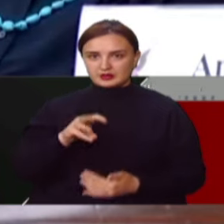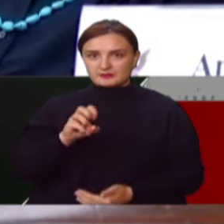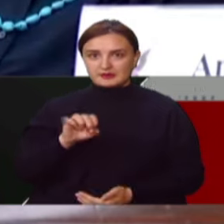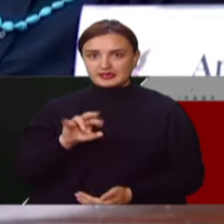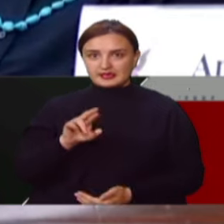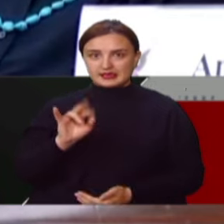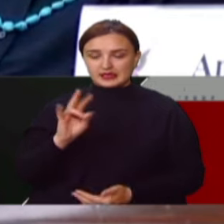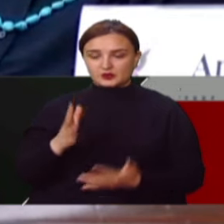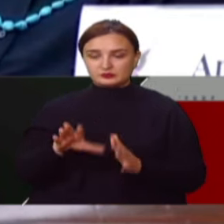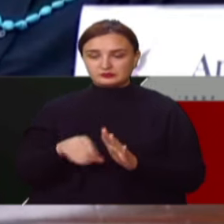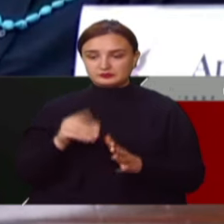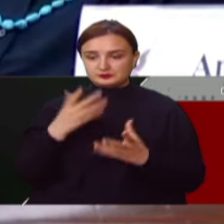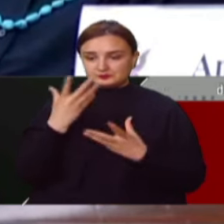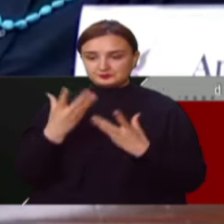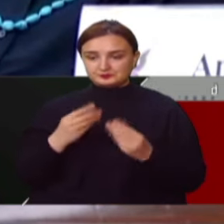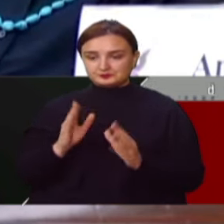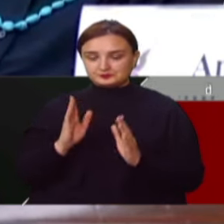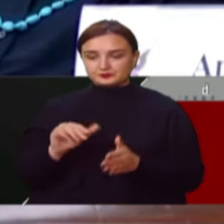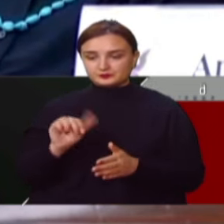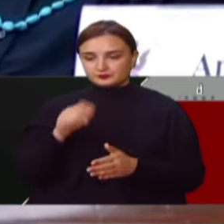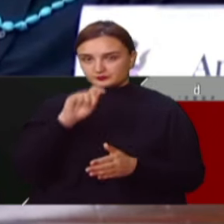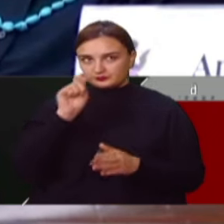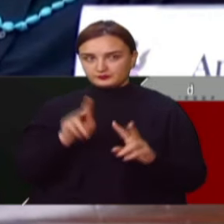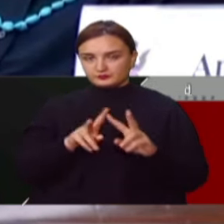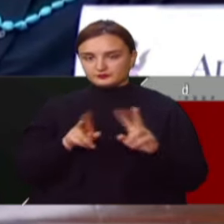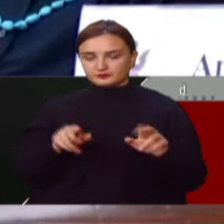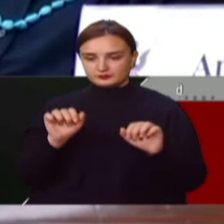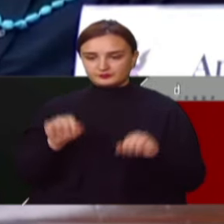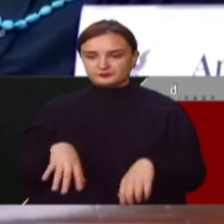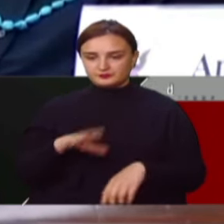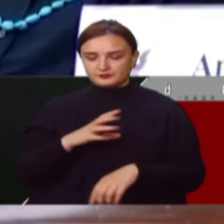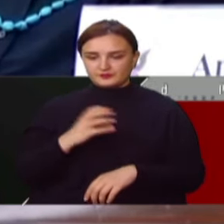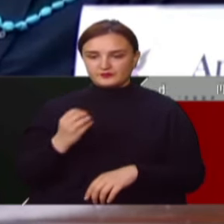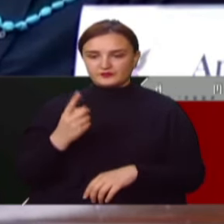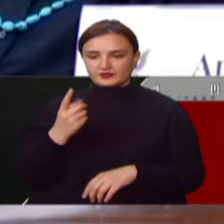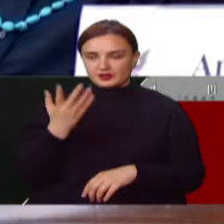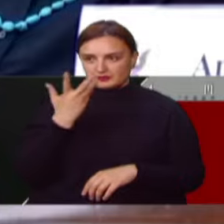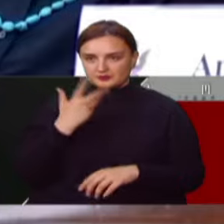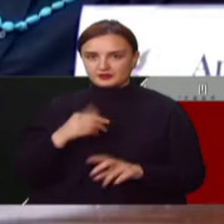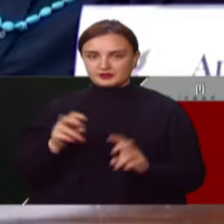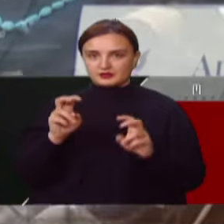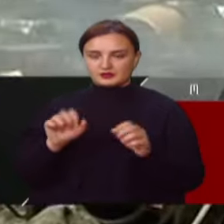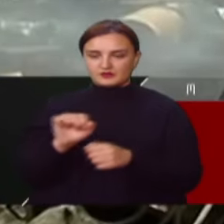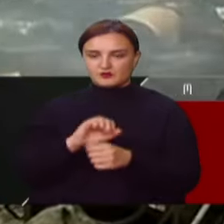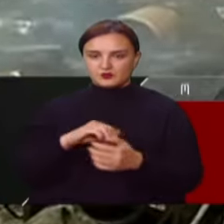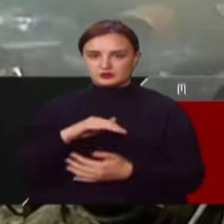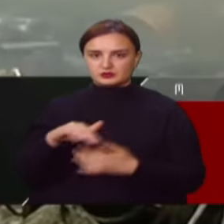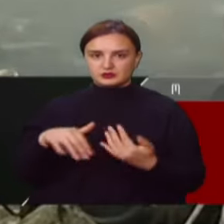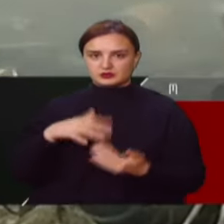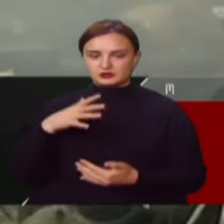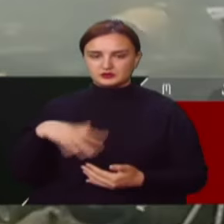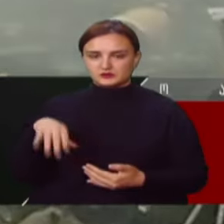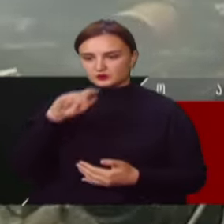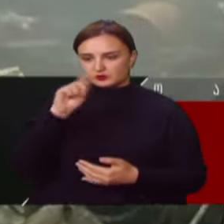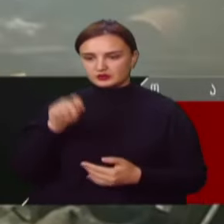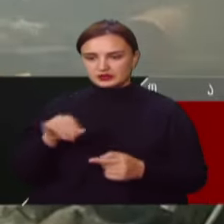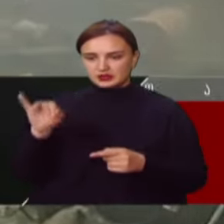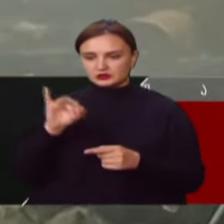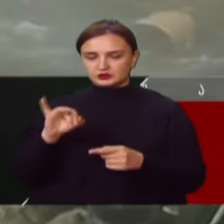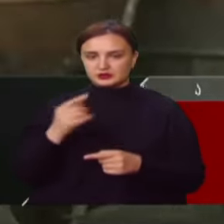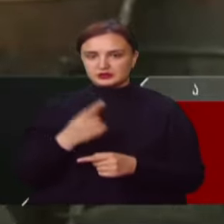ეს არჩევნები გაყალბდება, მაშინ როგორც უკრაინაში, შეიძლება მოხდეს კიდევ ერთი ფერადი რევოლუცია საქართველოში. უკრაინის